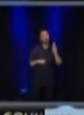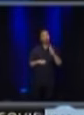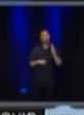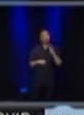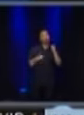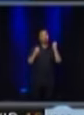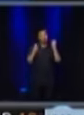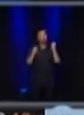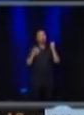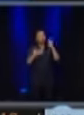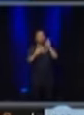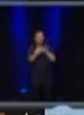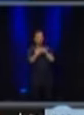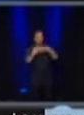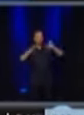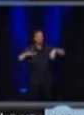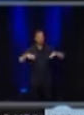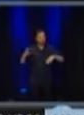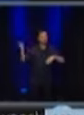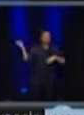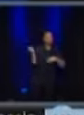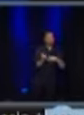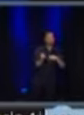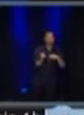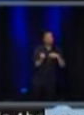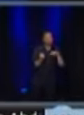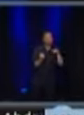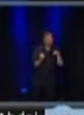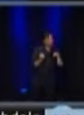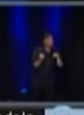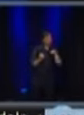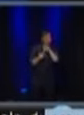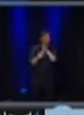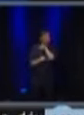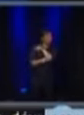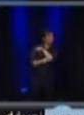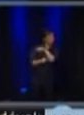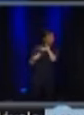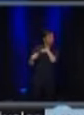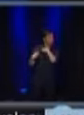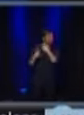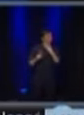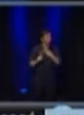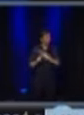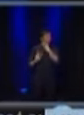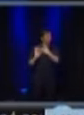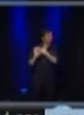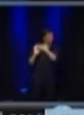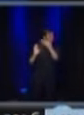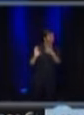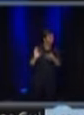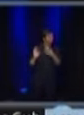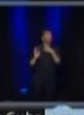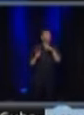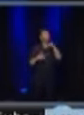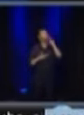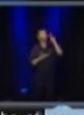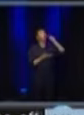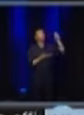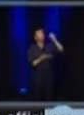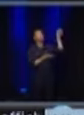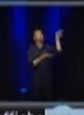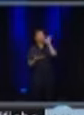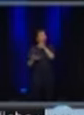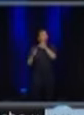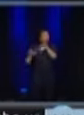nouveaux rendez-vous qui étaient ouverts. Parce que les pharmaciens, durant les 2 derniers mois, puis on les comprend, il y a eu des délais de livraison avec